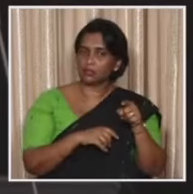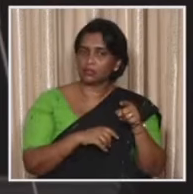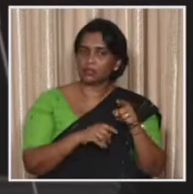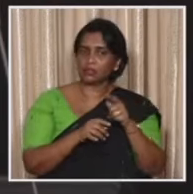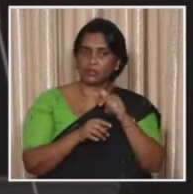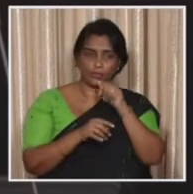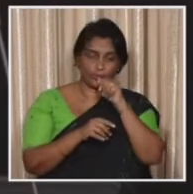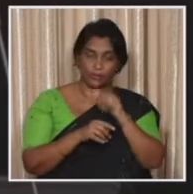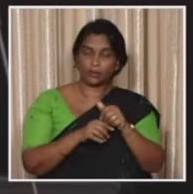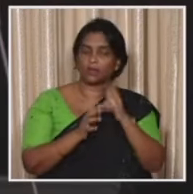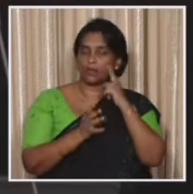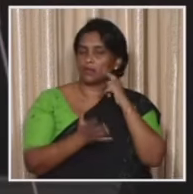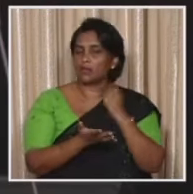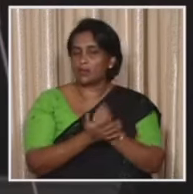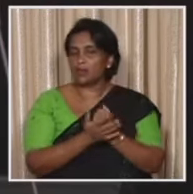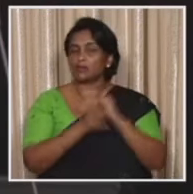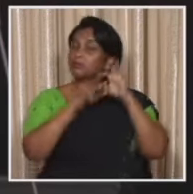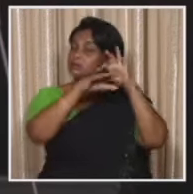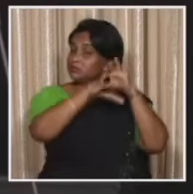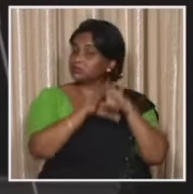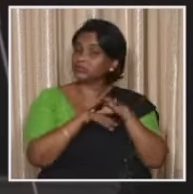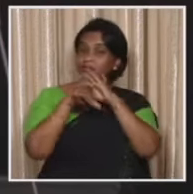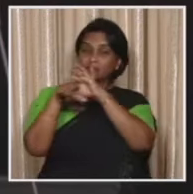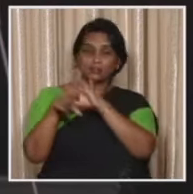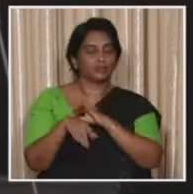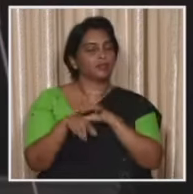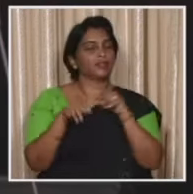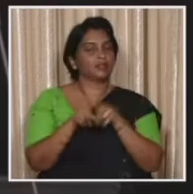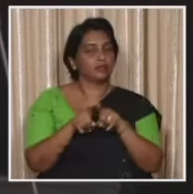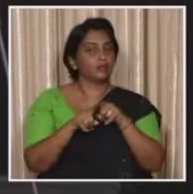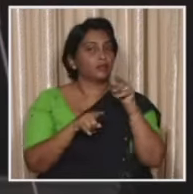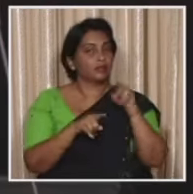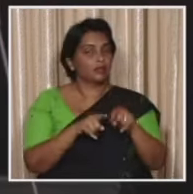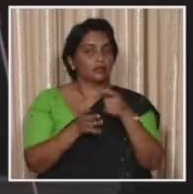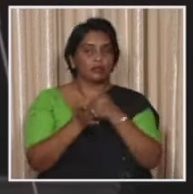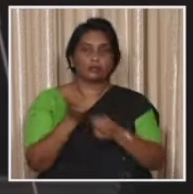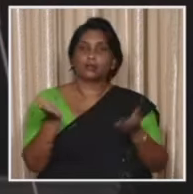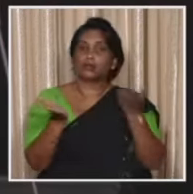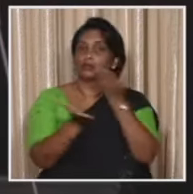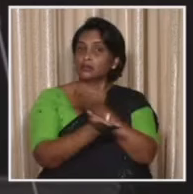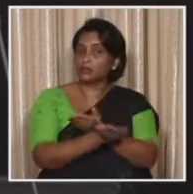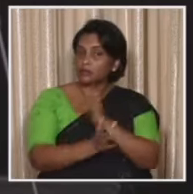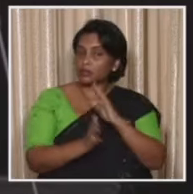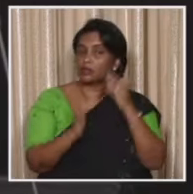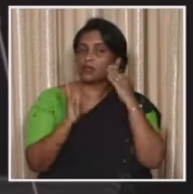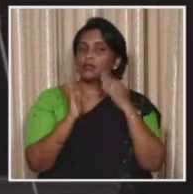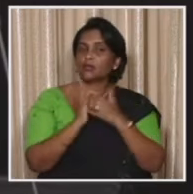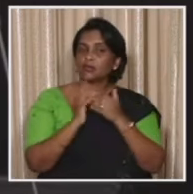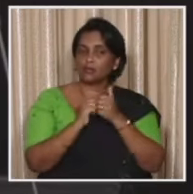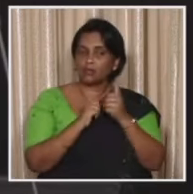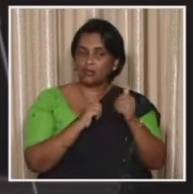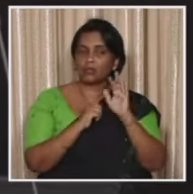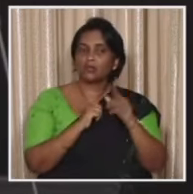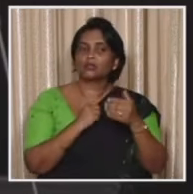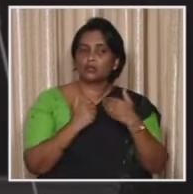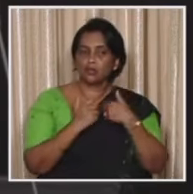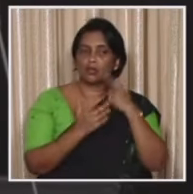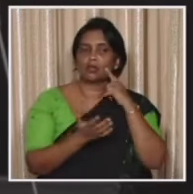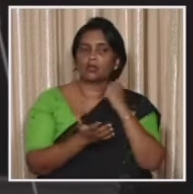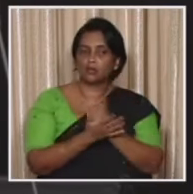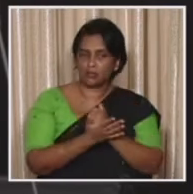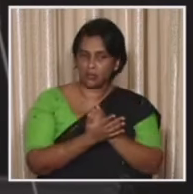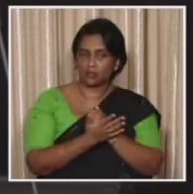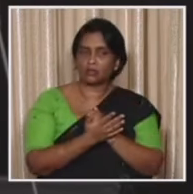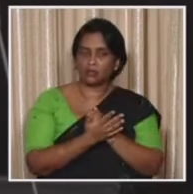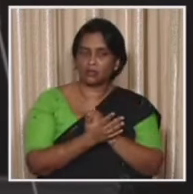ඉතාම අපහසුයෙන් කැඳව ගන්නවා වගේම එයව ගිවිසුම් ගත කර ගැනීමේ තත්ත්වයට ගෙන යෑම පවා අපහසු තත්ත්වයකට පත්